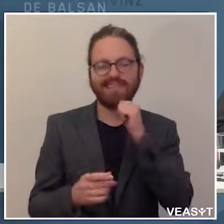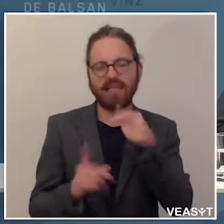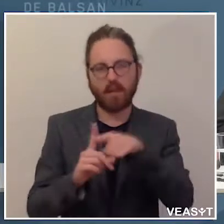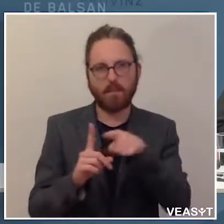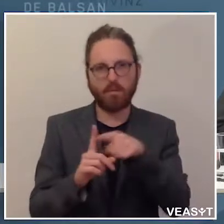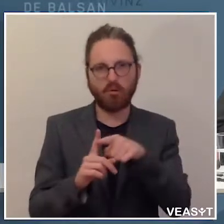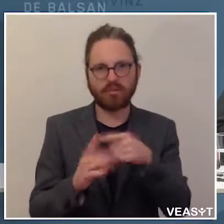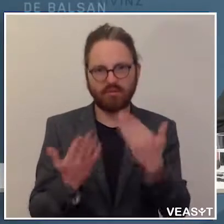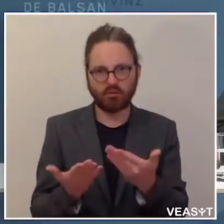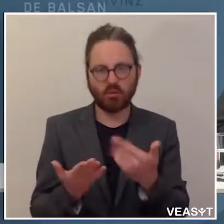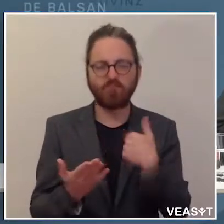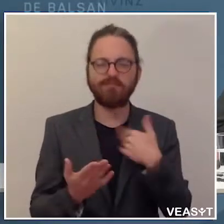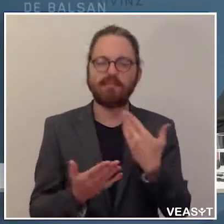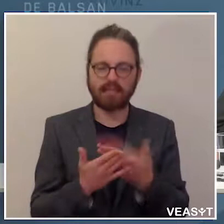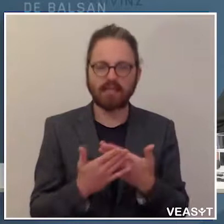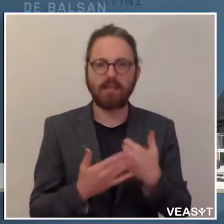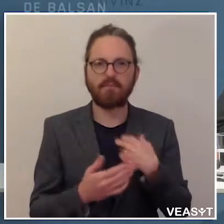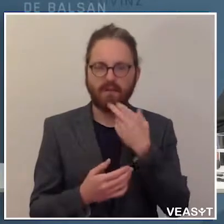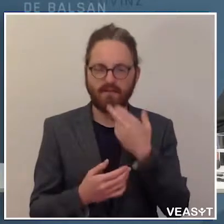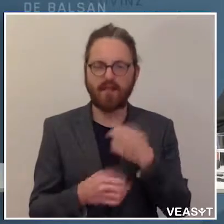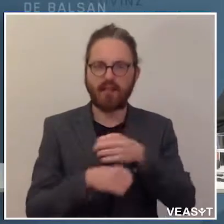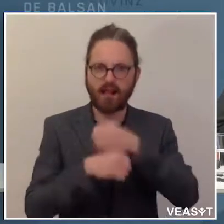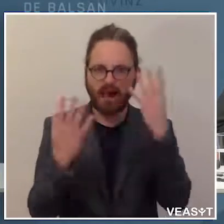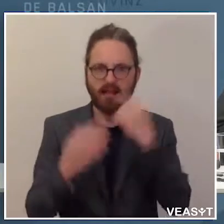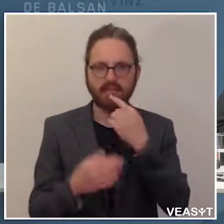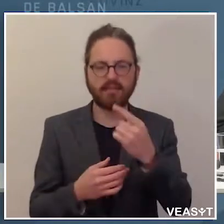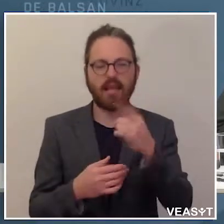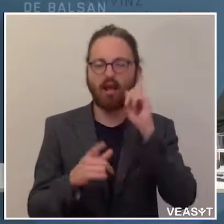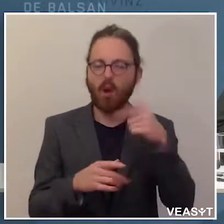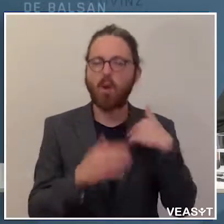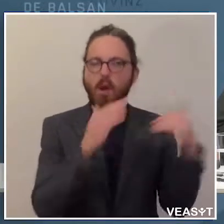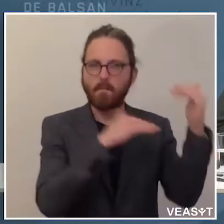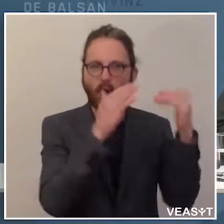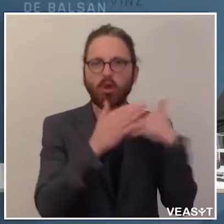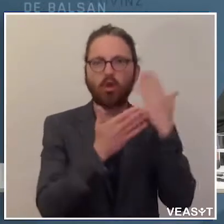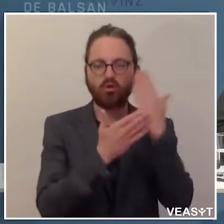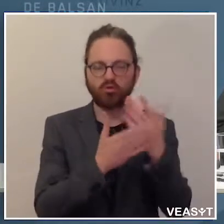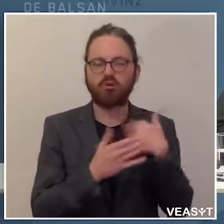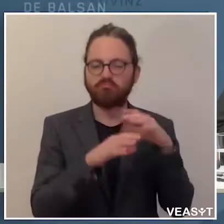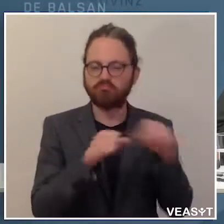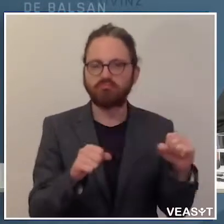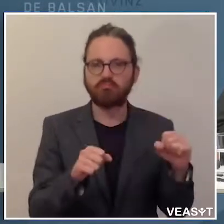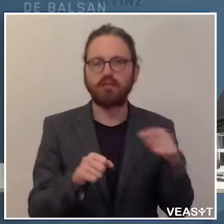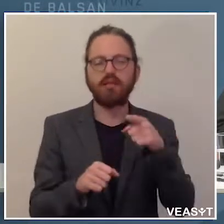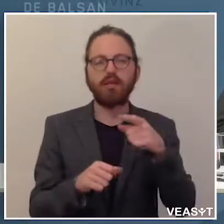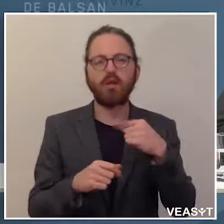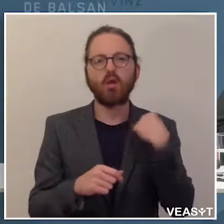positivo istanti fa male che clear